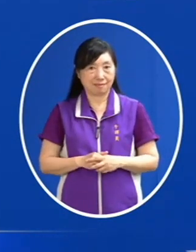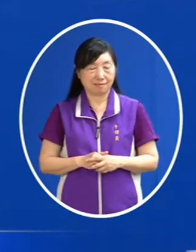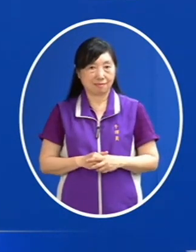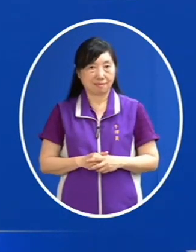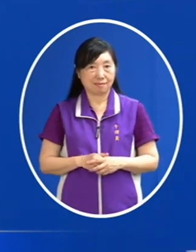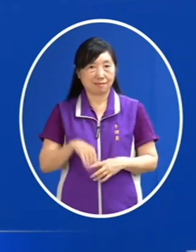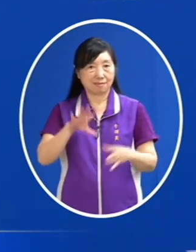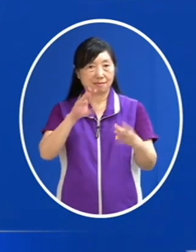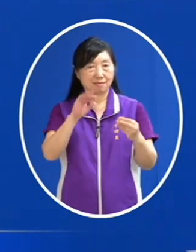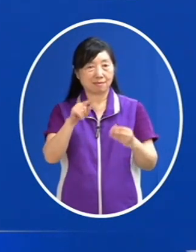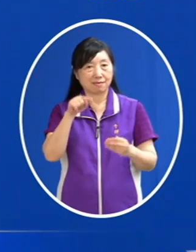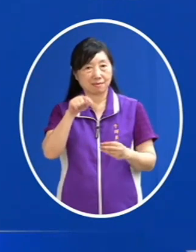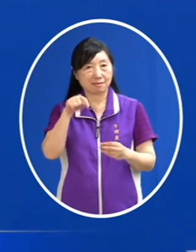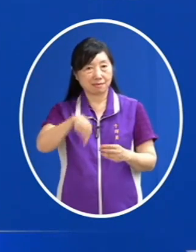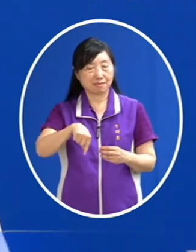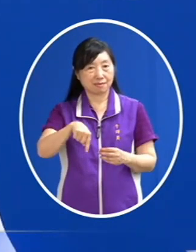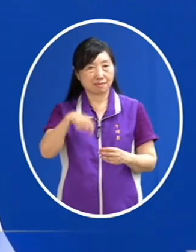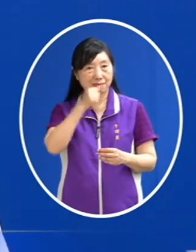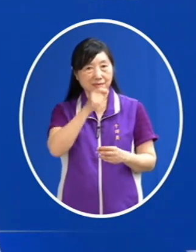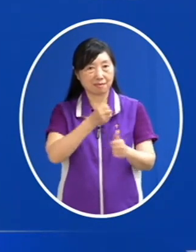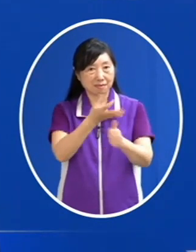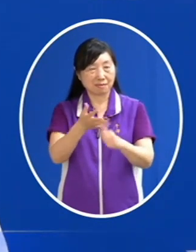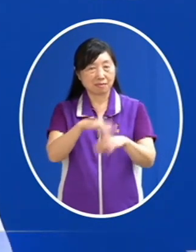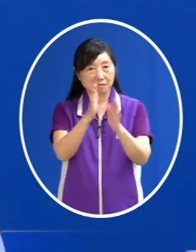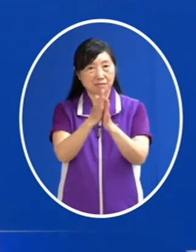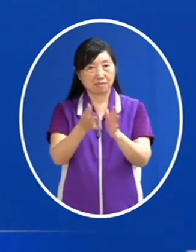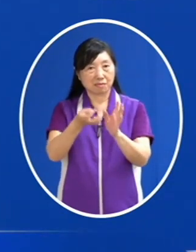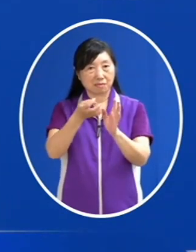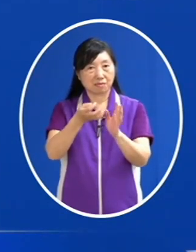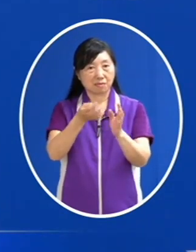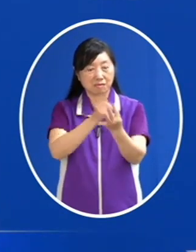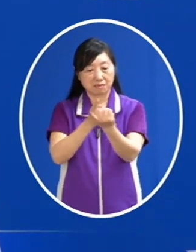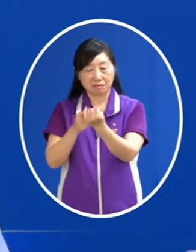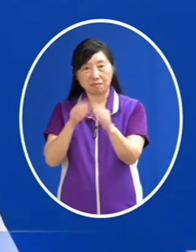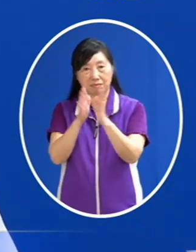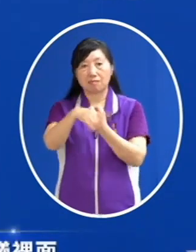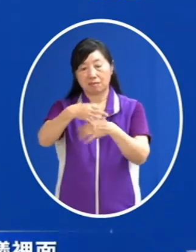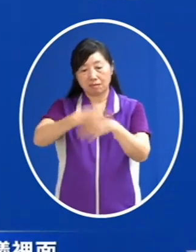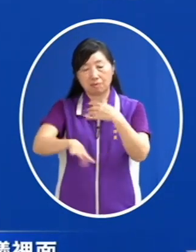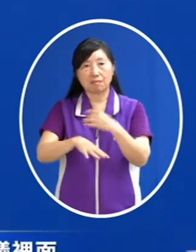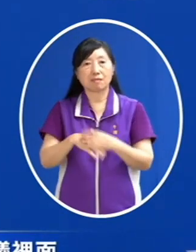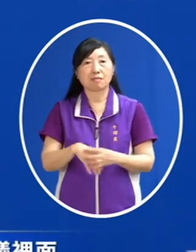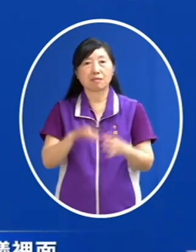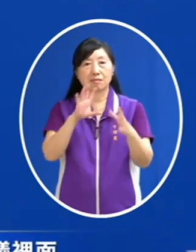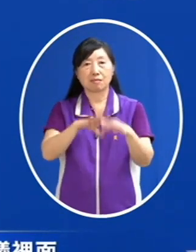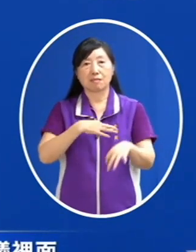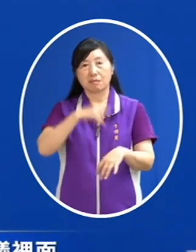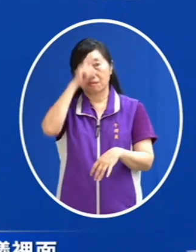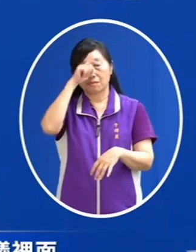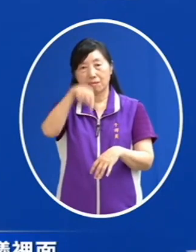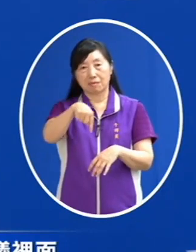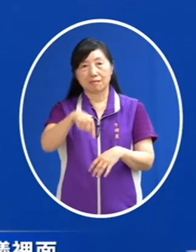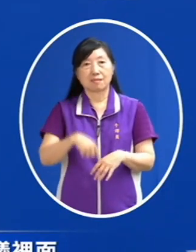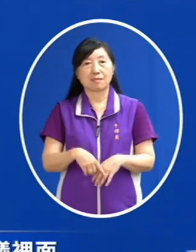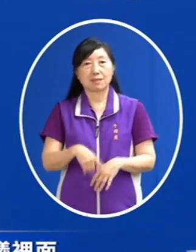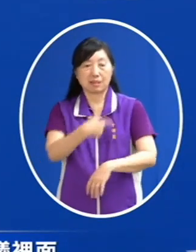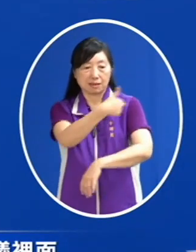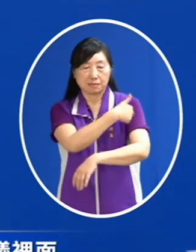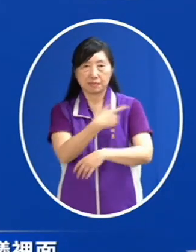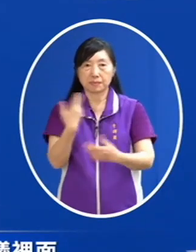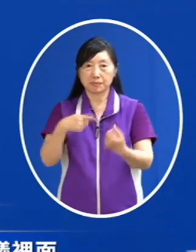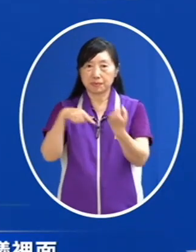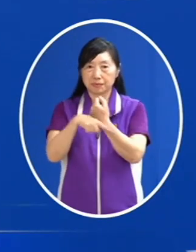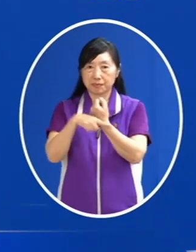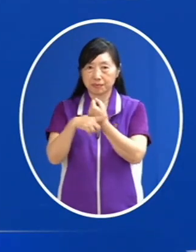有本土的传播的一些状况等等，也都有一些意见的交换。然后在那个疫苗研发的专家小